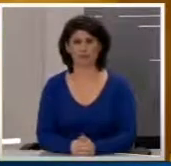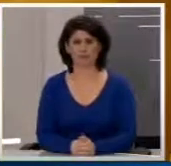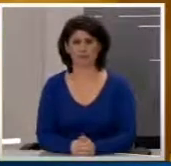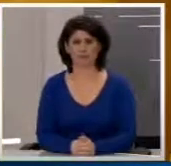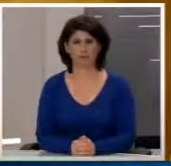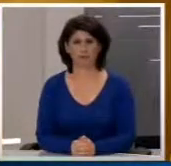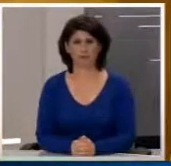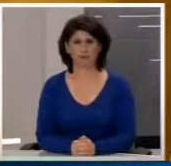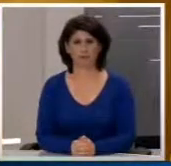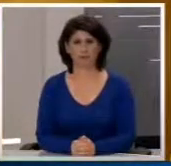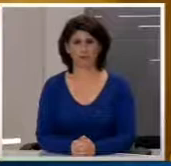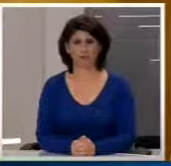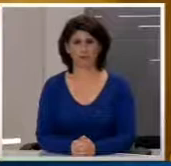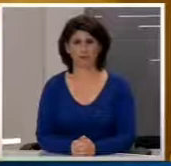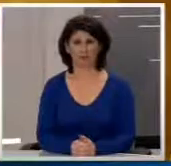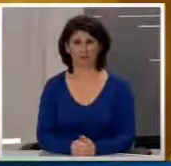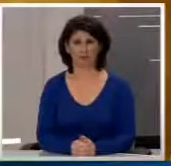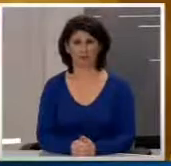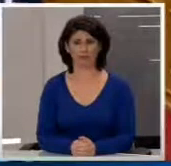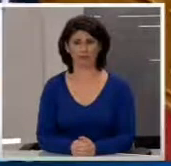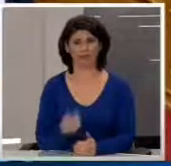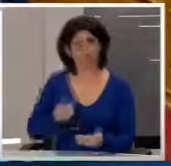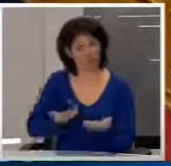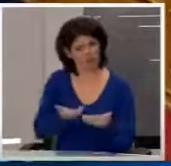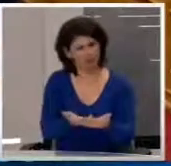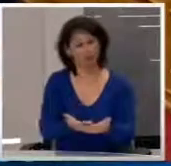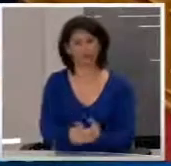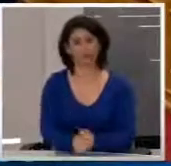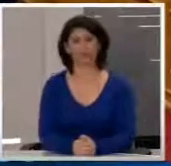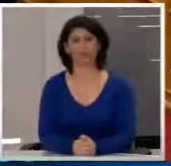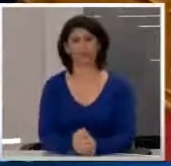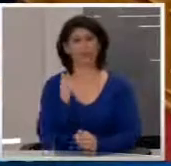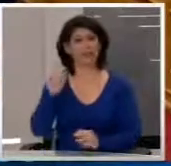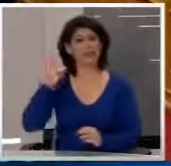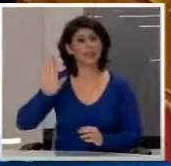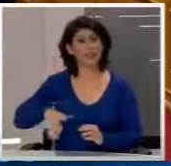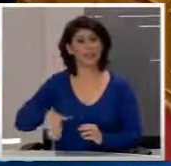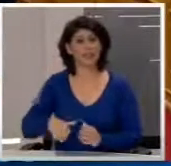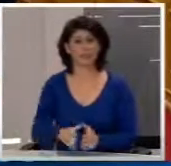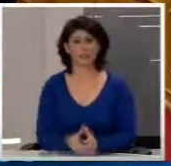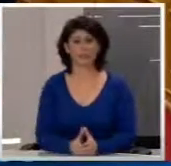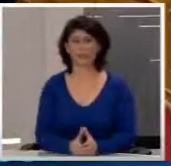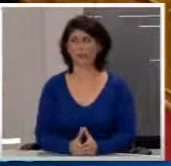εταιρείας. Και το καταθέτω. Και ένα τελευταίο.